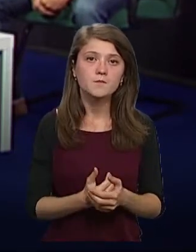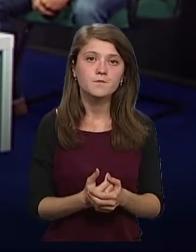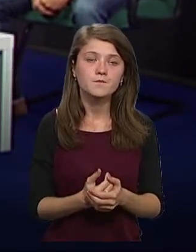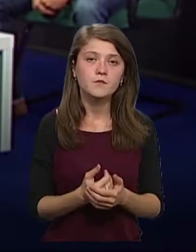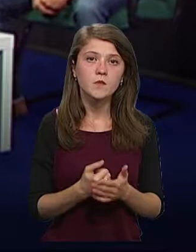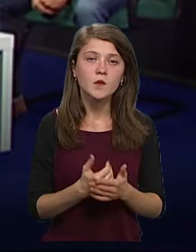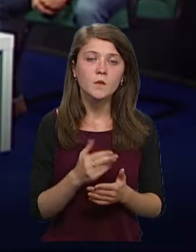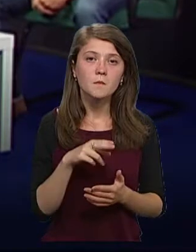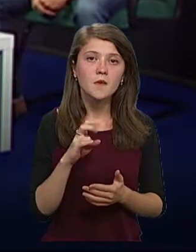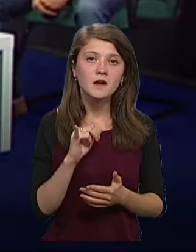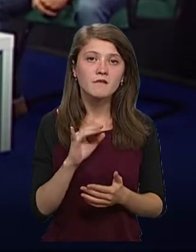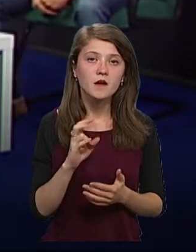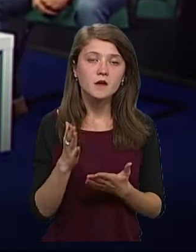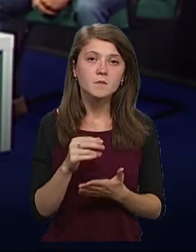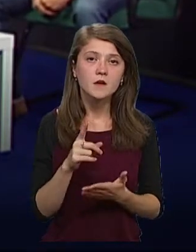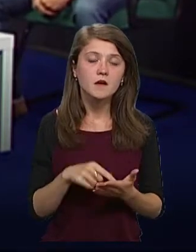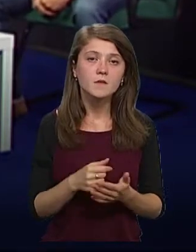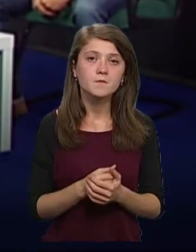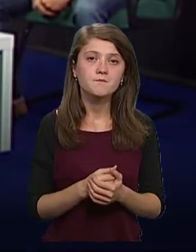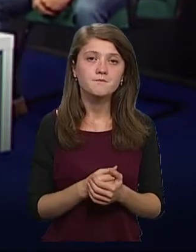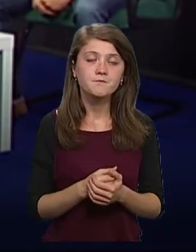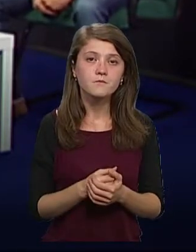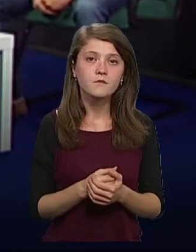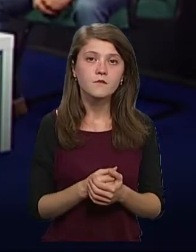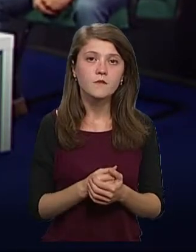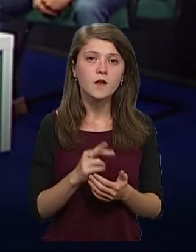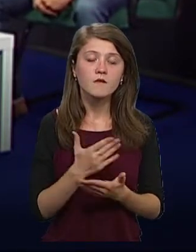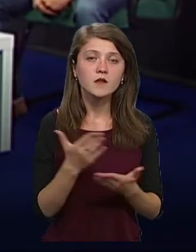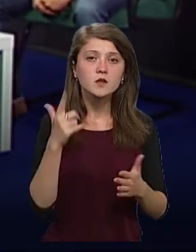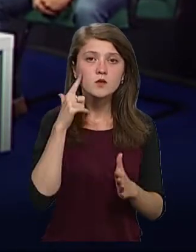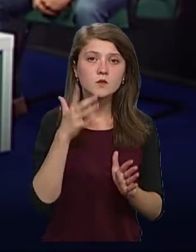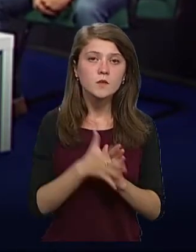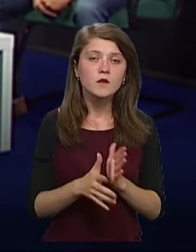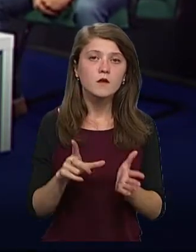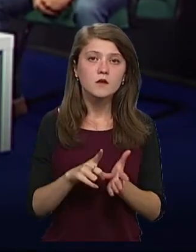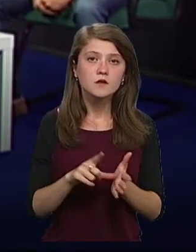собі сидять. Так от, до пана Івана, в розрізі цієї теми, яку ми підняли, як ми ж зрозуміли,